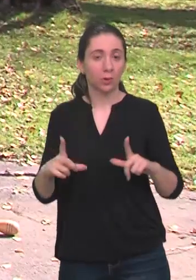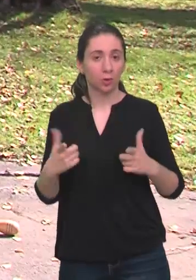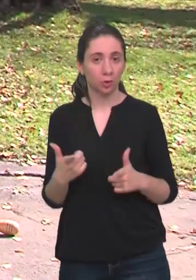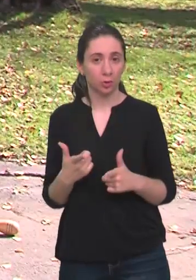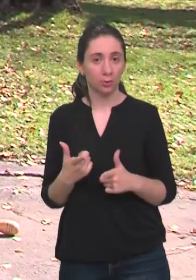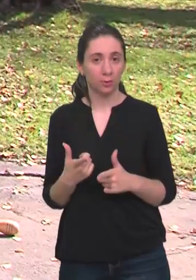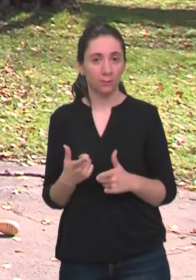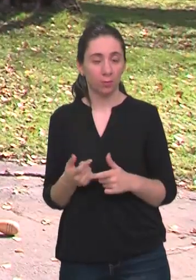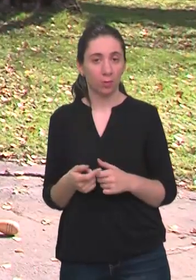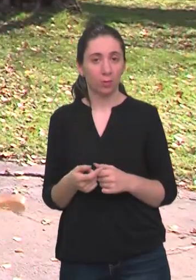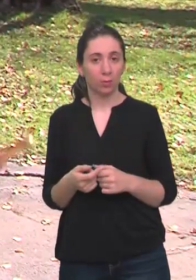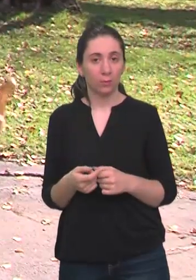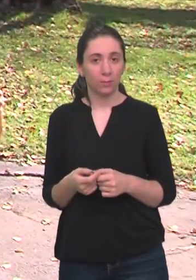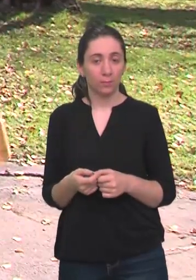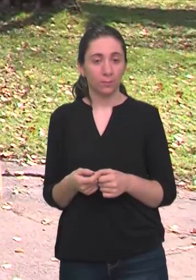i onako u